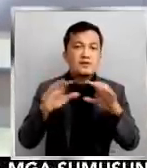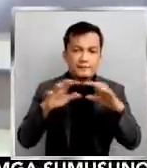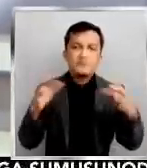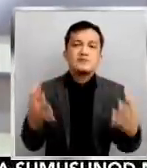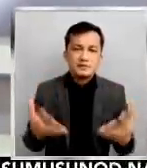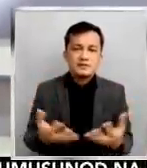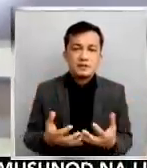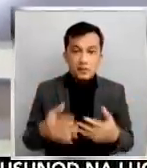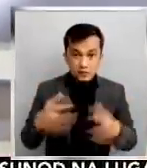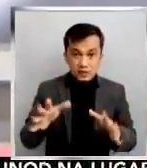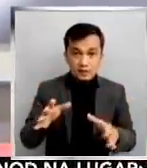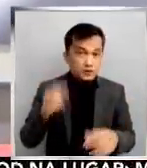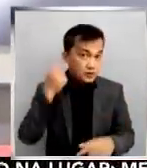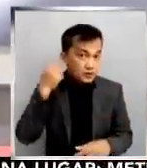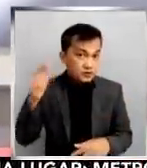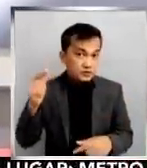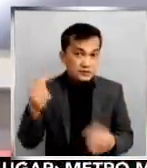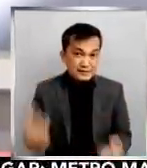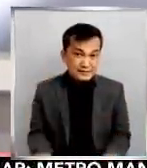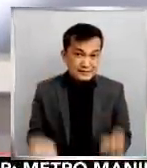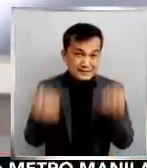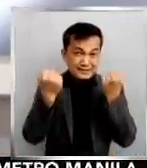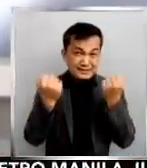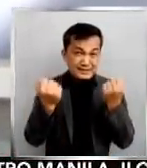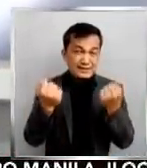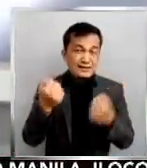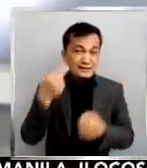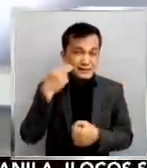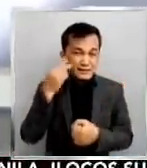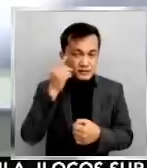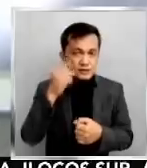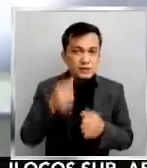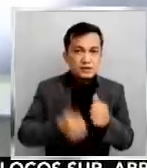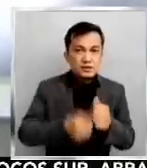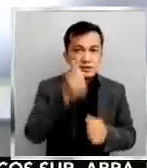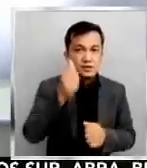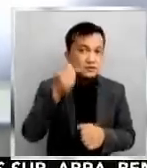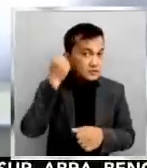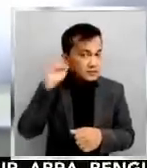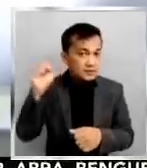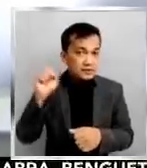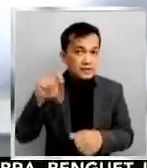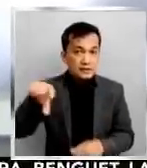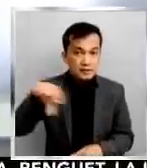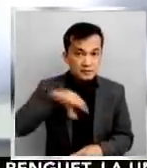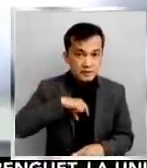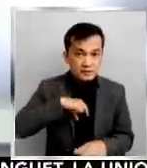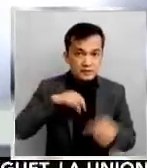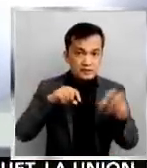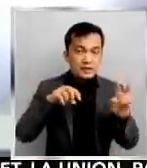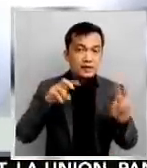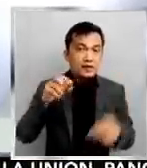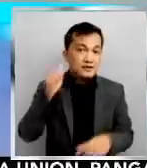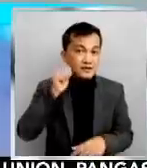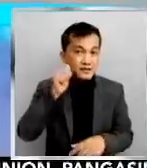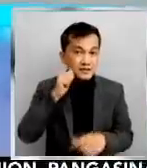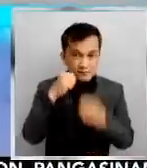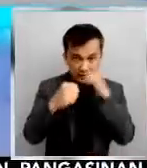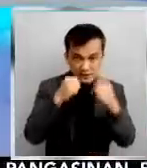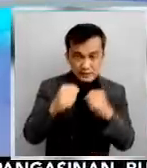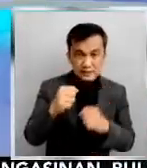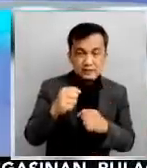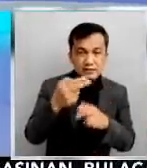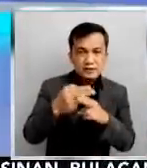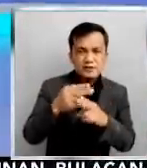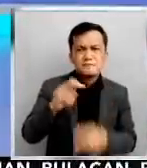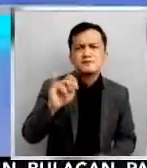Pinay weightlifter Hydelyn Diaz, nanalo ng silver Olympic medal ang Pinay boxer na si Nesthy Petecio. Talaga namang